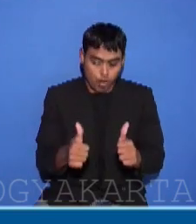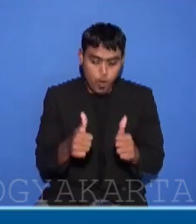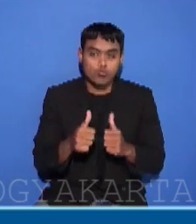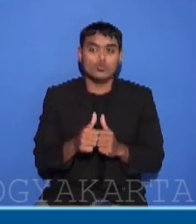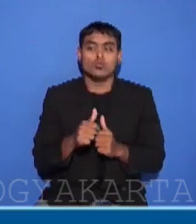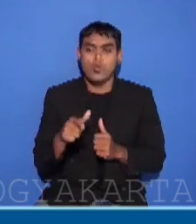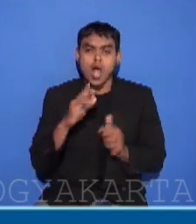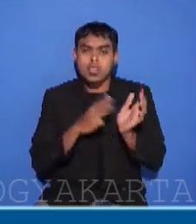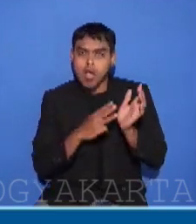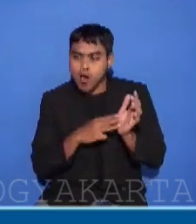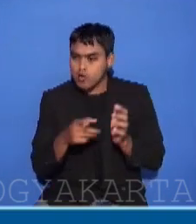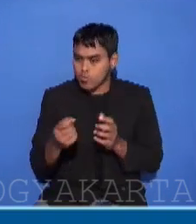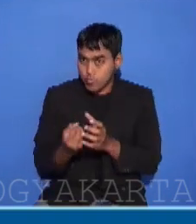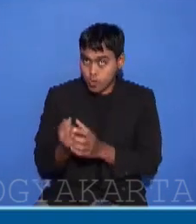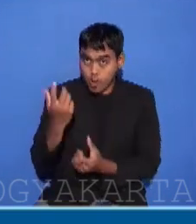alak